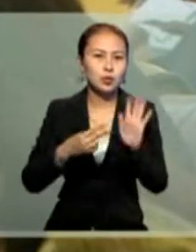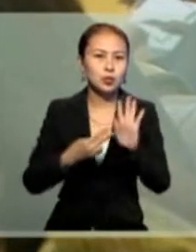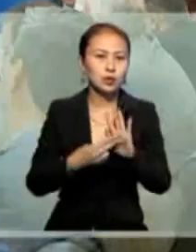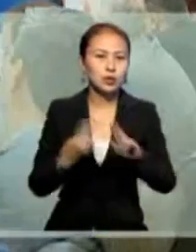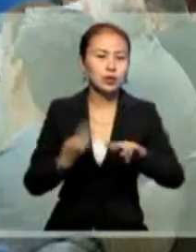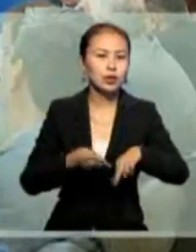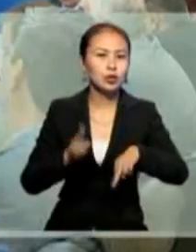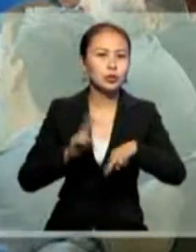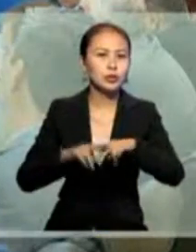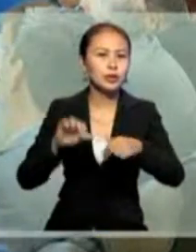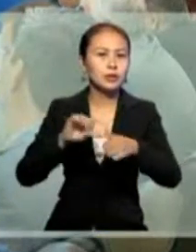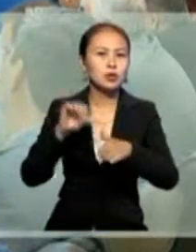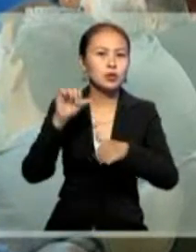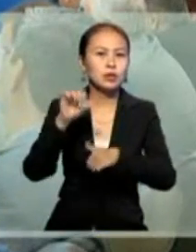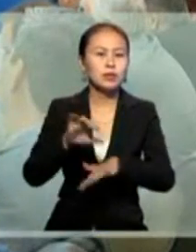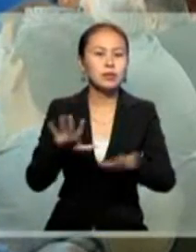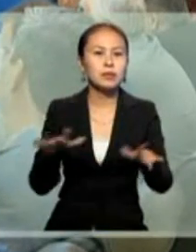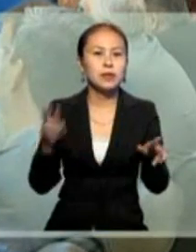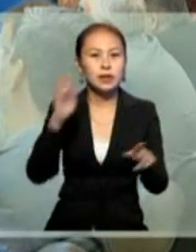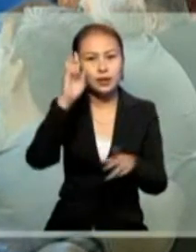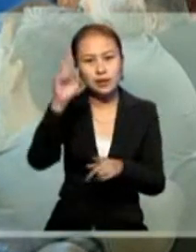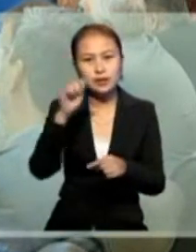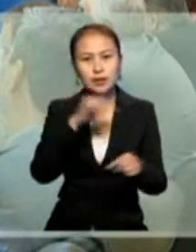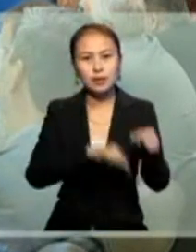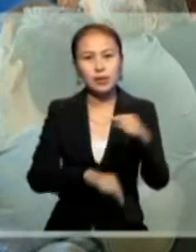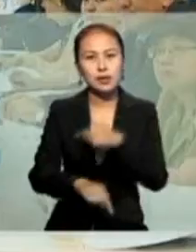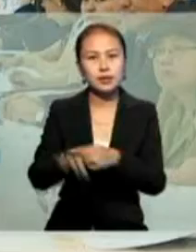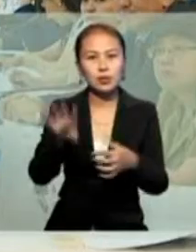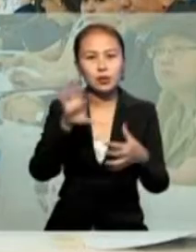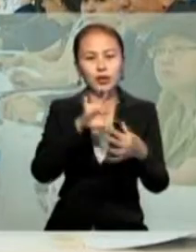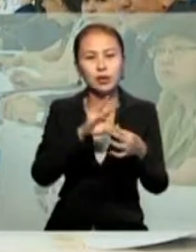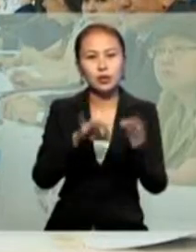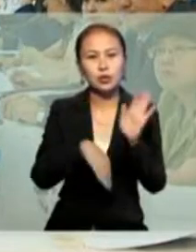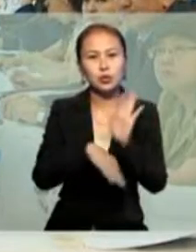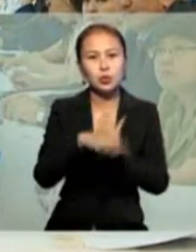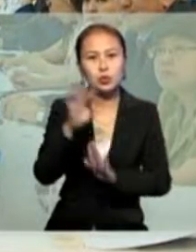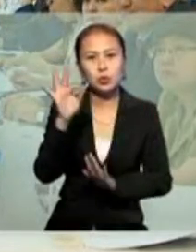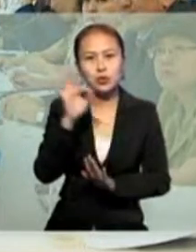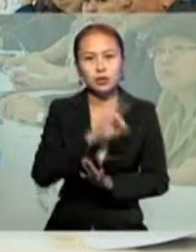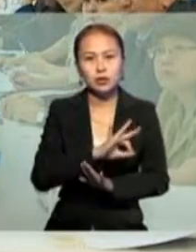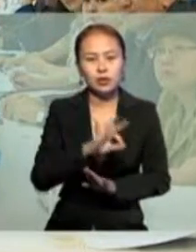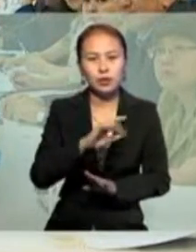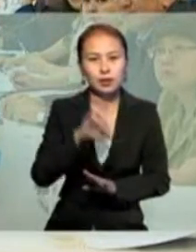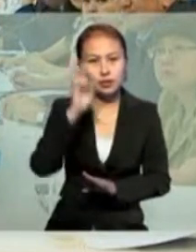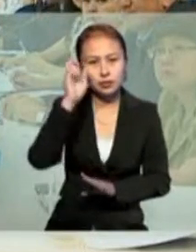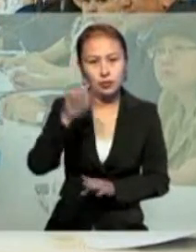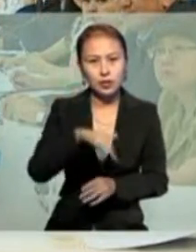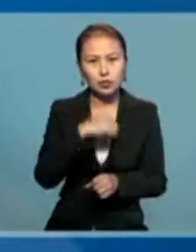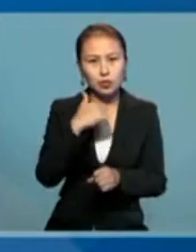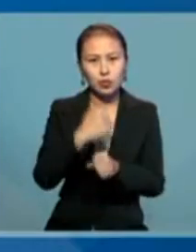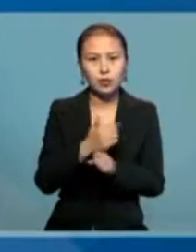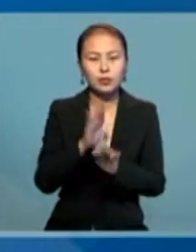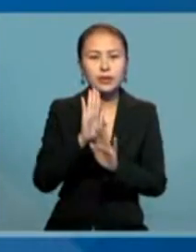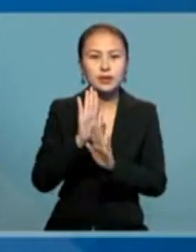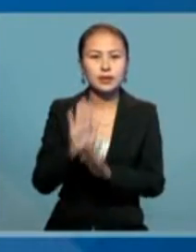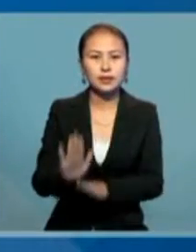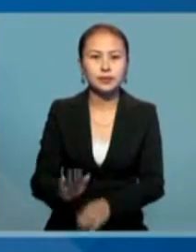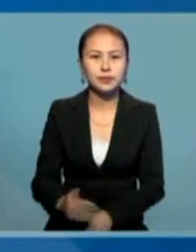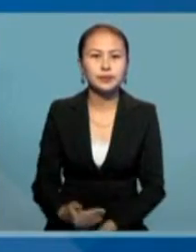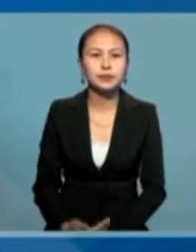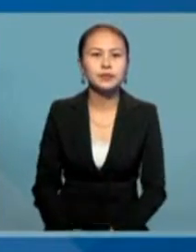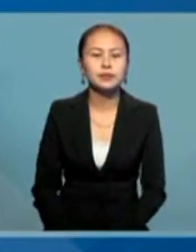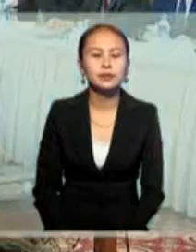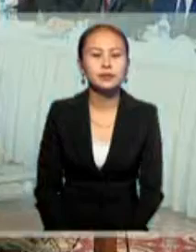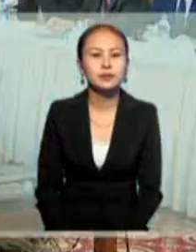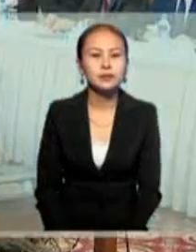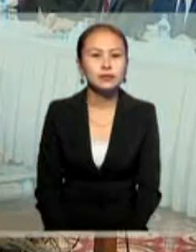жоспарлануда. Сондықтан үкіметтік емес ұйымдар мен мемлекет арасындағы байланысты одан әрі нығайта түсу қажет, деді үкімет басшысының орынбасары.